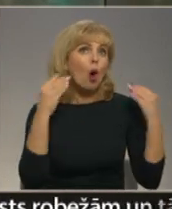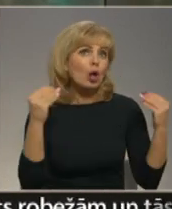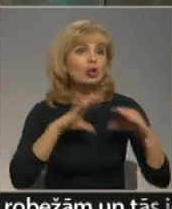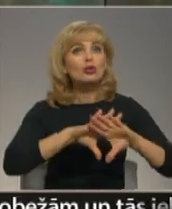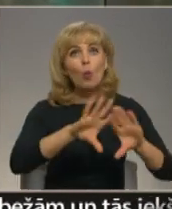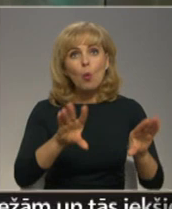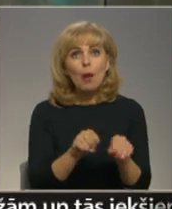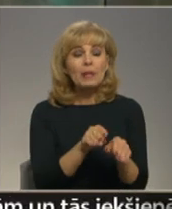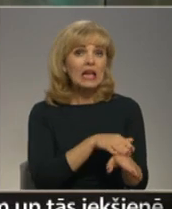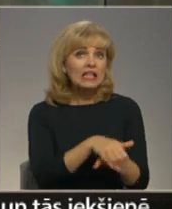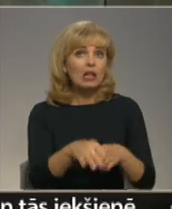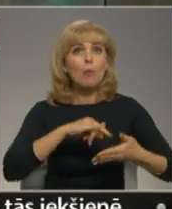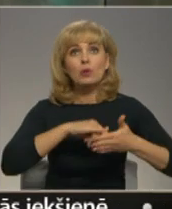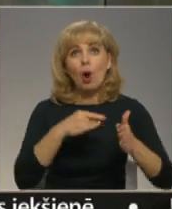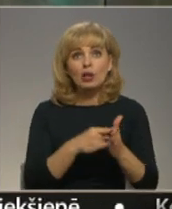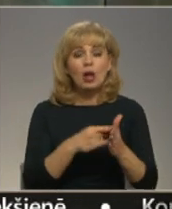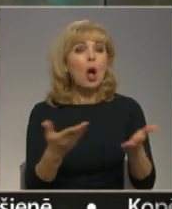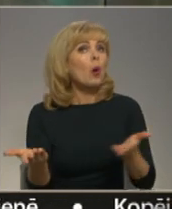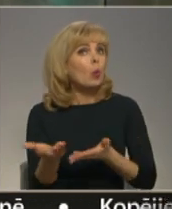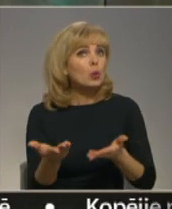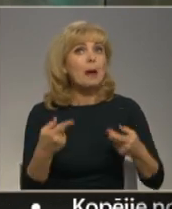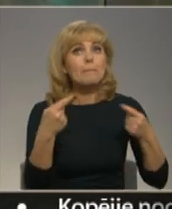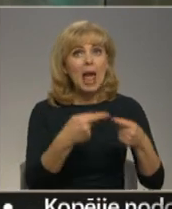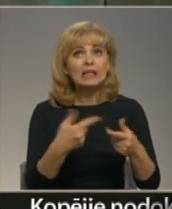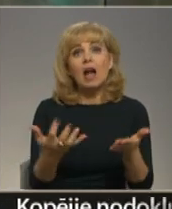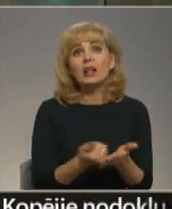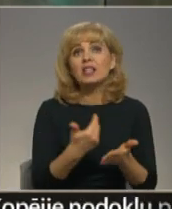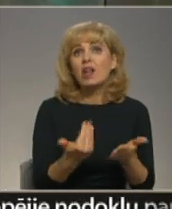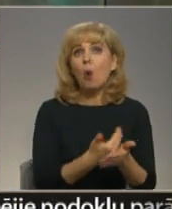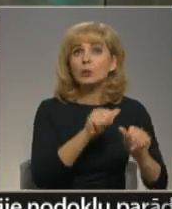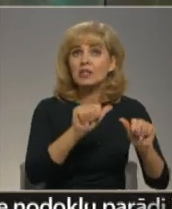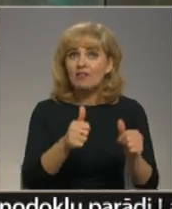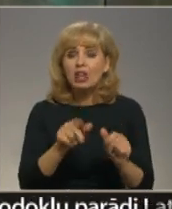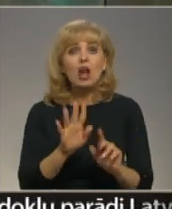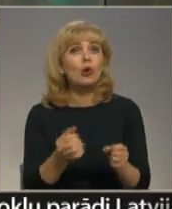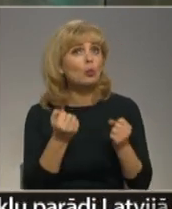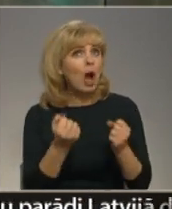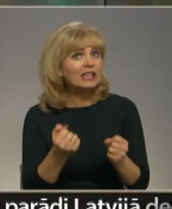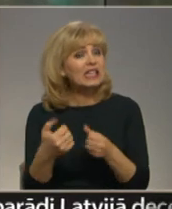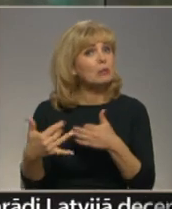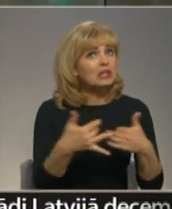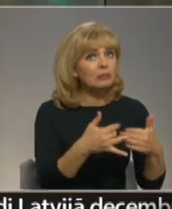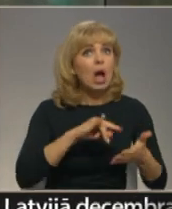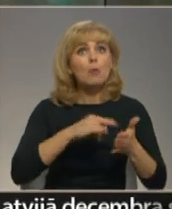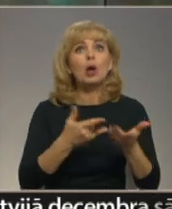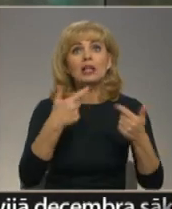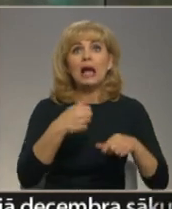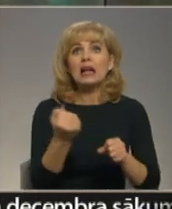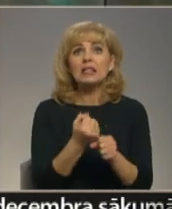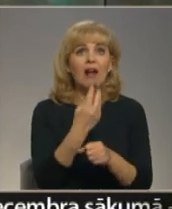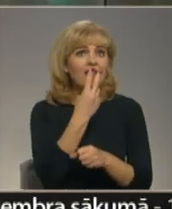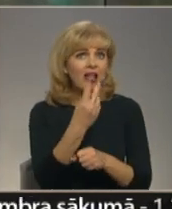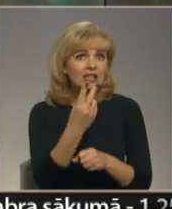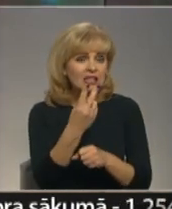Projekta gaitā izstrādāts gan neredzamais cimts mediķiem, gan iekārtas analīžu veikšanai. No Nīderlandes turpina kolēģi